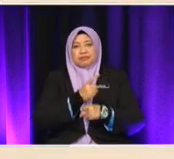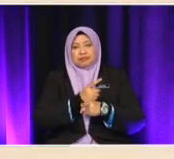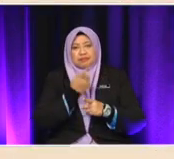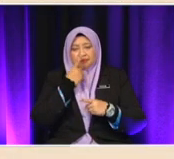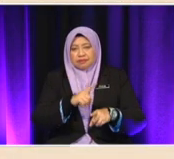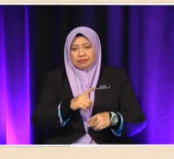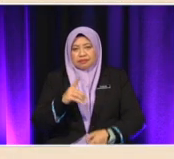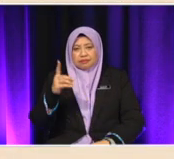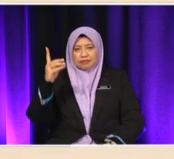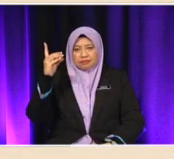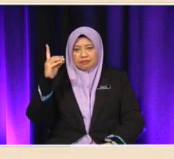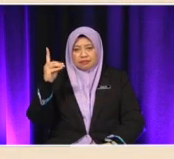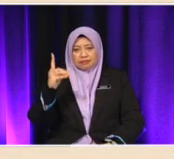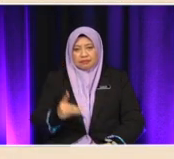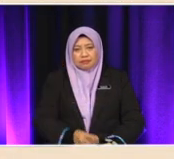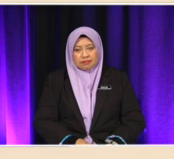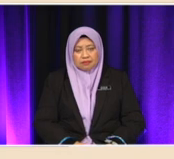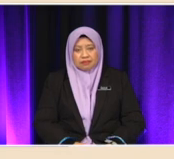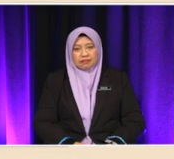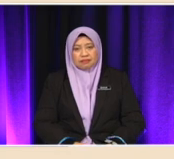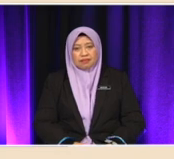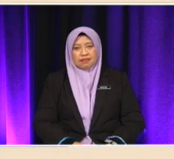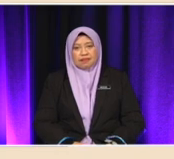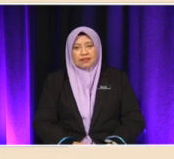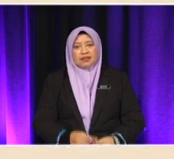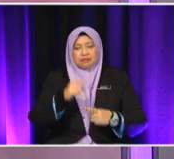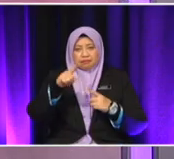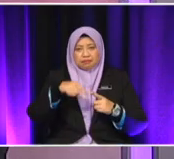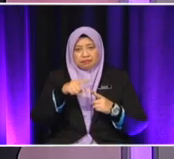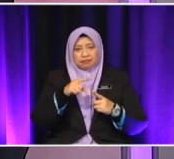pengeluaran untuk menguasai pasaran Oke